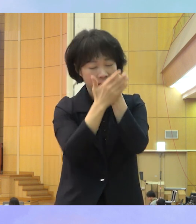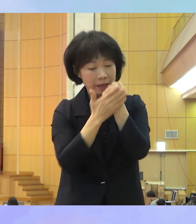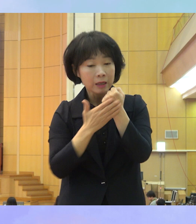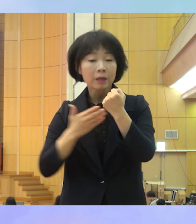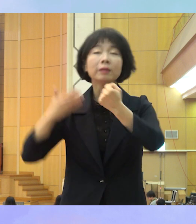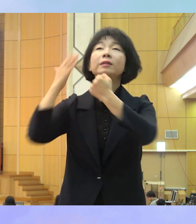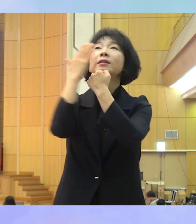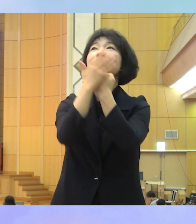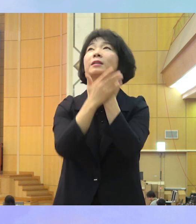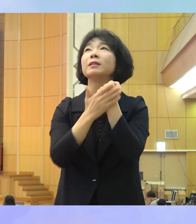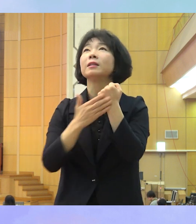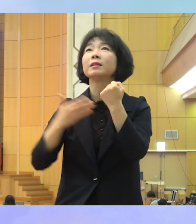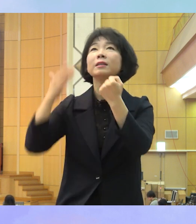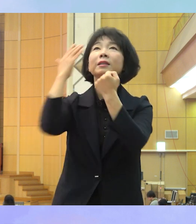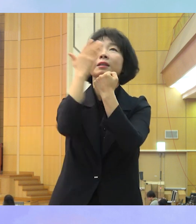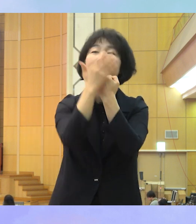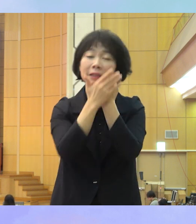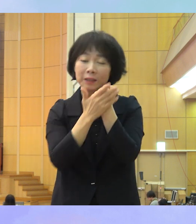은혜,